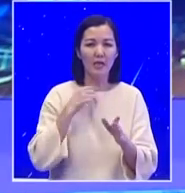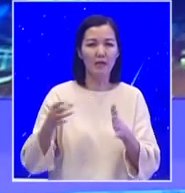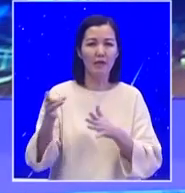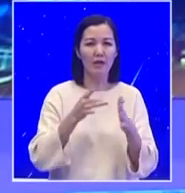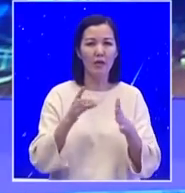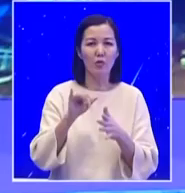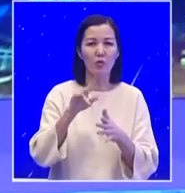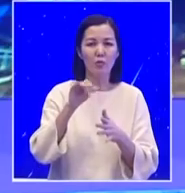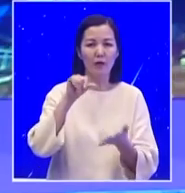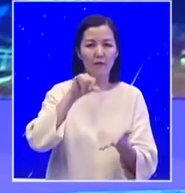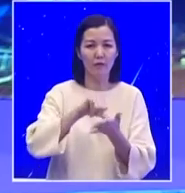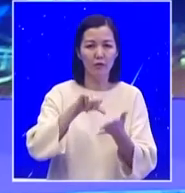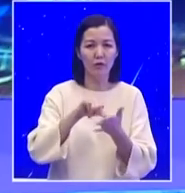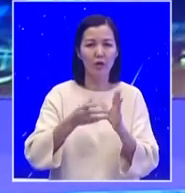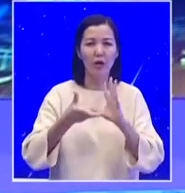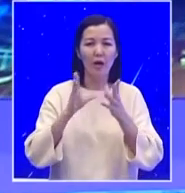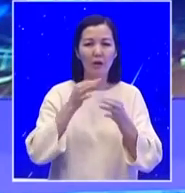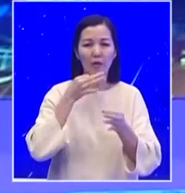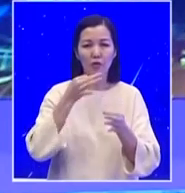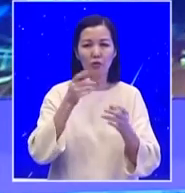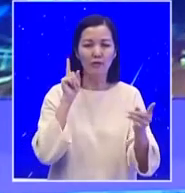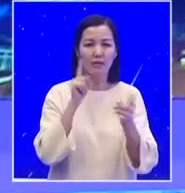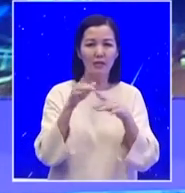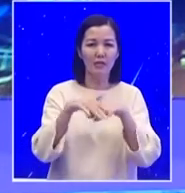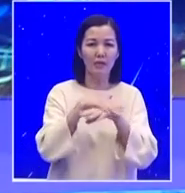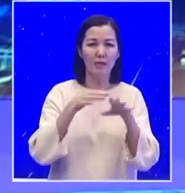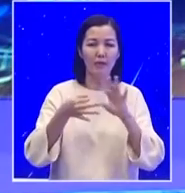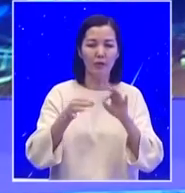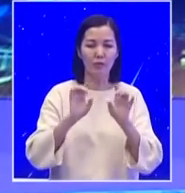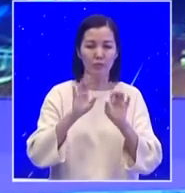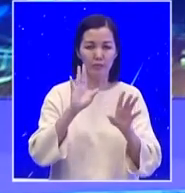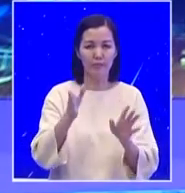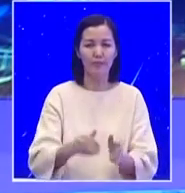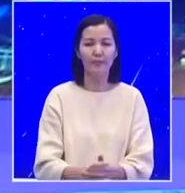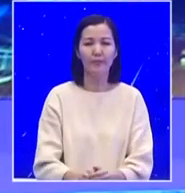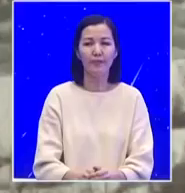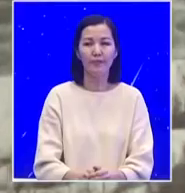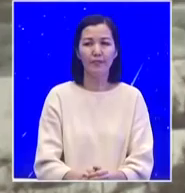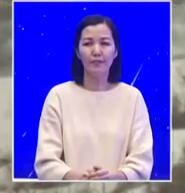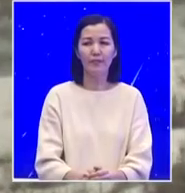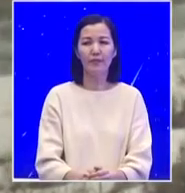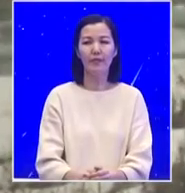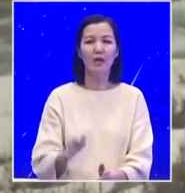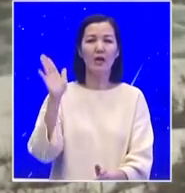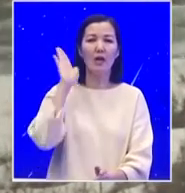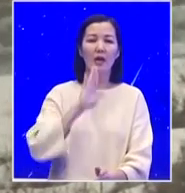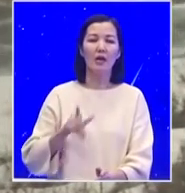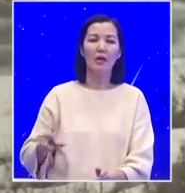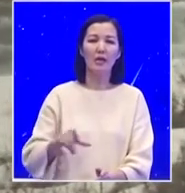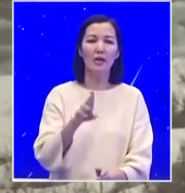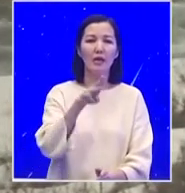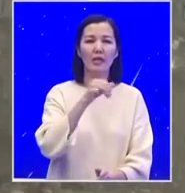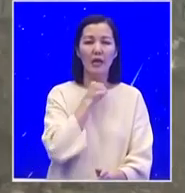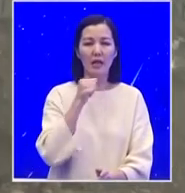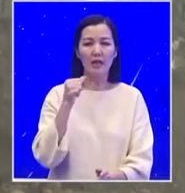района Жолан Омаров. Об отчетной встрече с населением подробнее в сюжете. Река Талгар, протекающая через